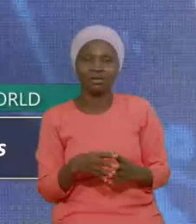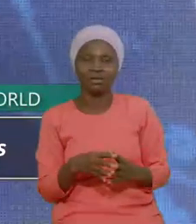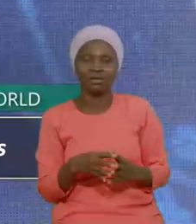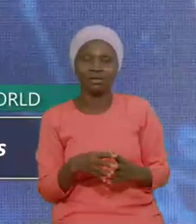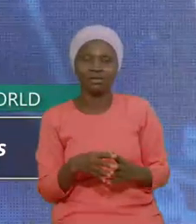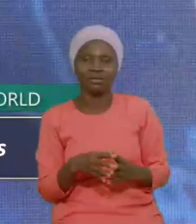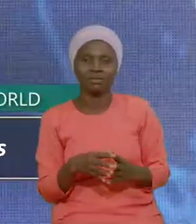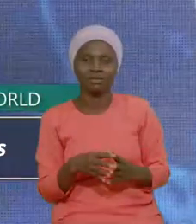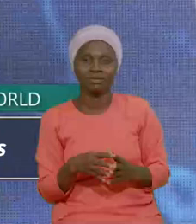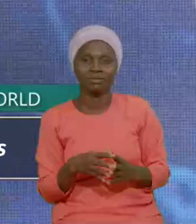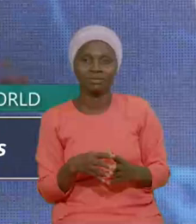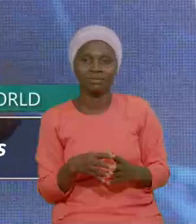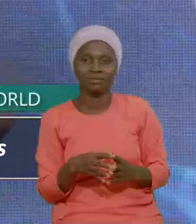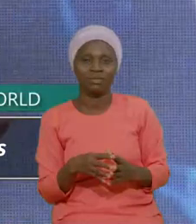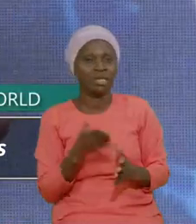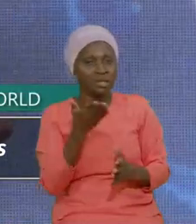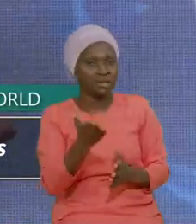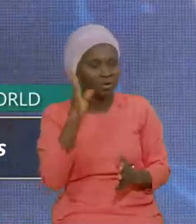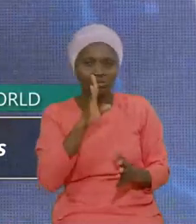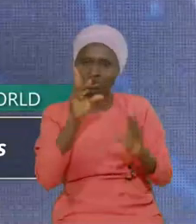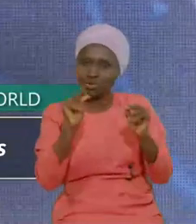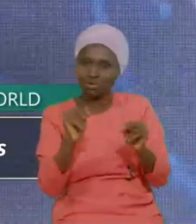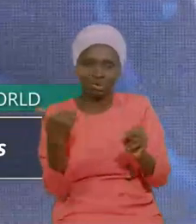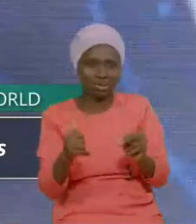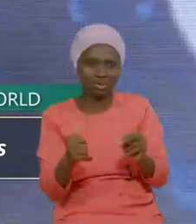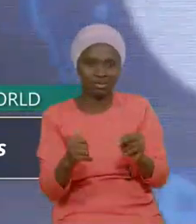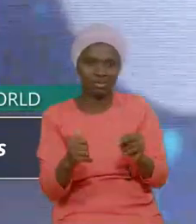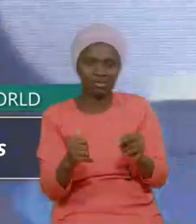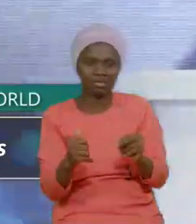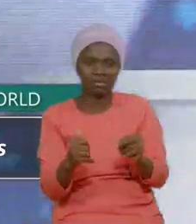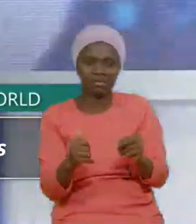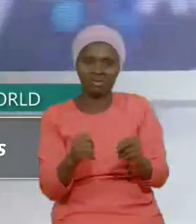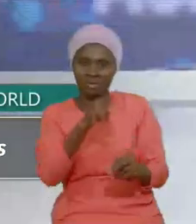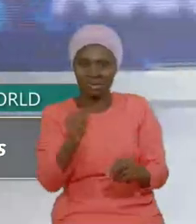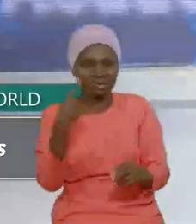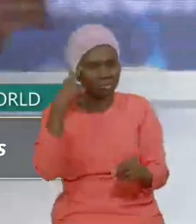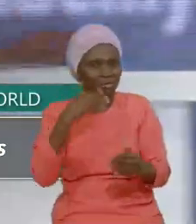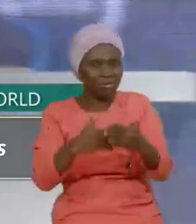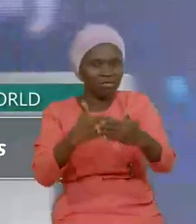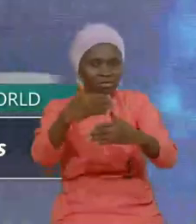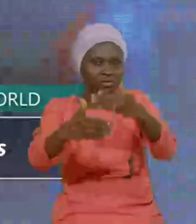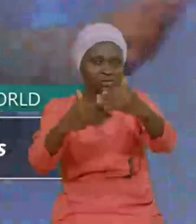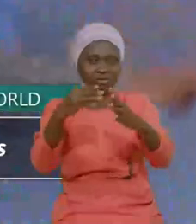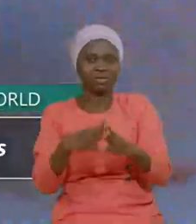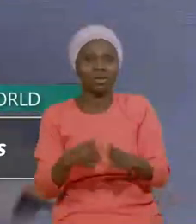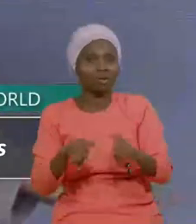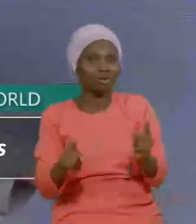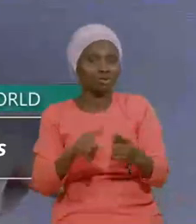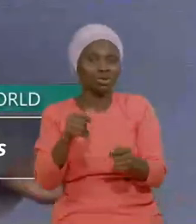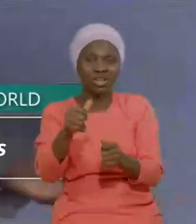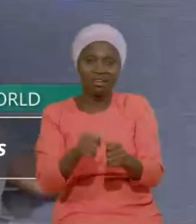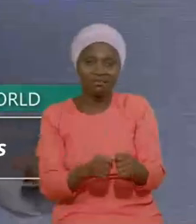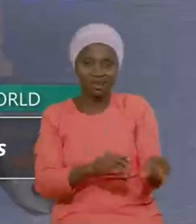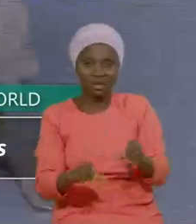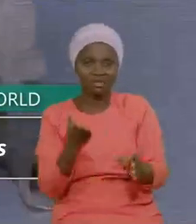et ce que tu mets là, chaque fois que tu reviens, tout est toujours là, il n'y aura pas d'amélioration.